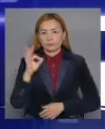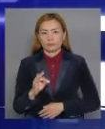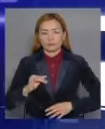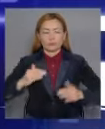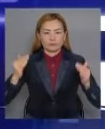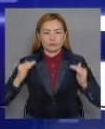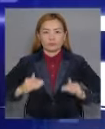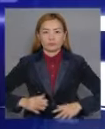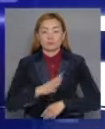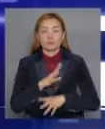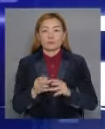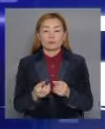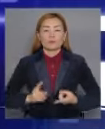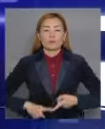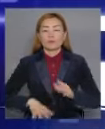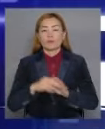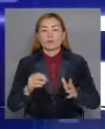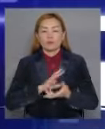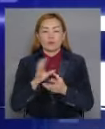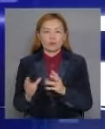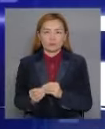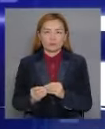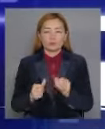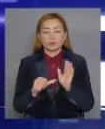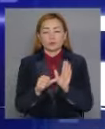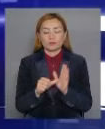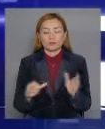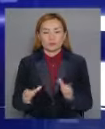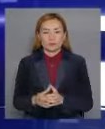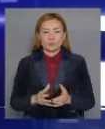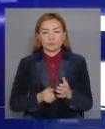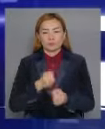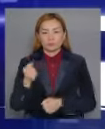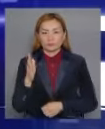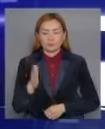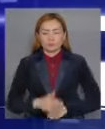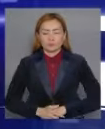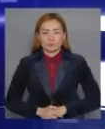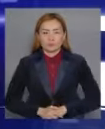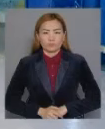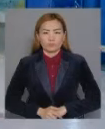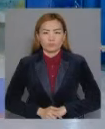дейін төмендетілді. Соған сай дауыс беру нәтижесімен 6 партия мәжіліске өтті.